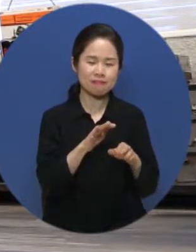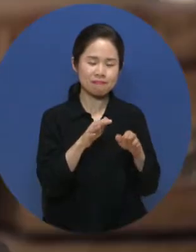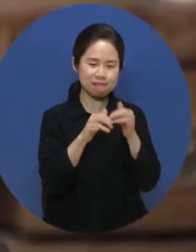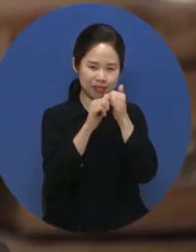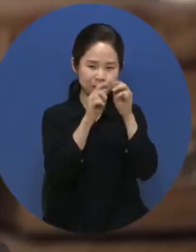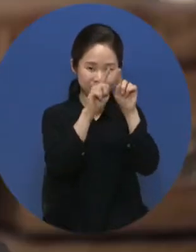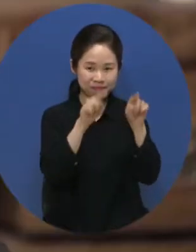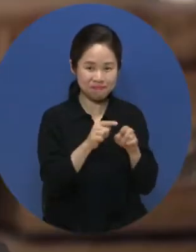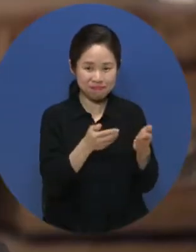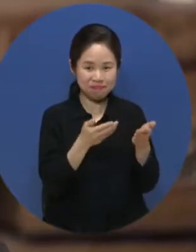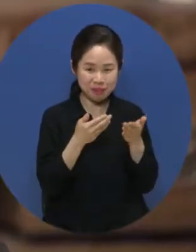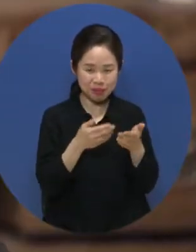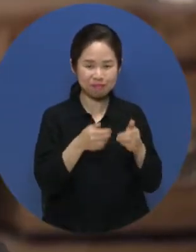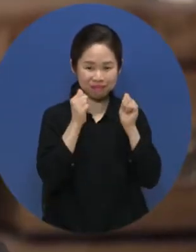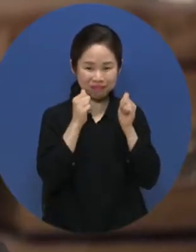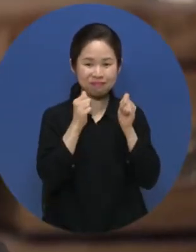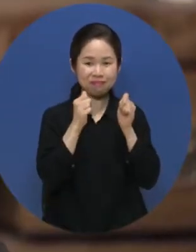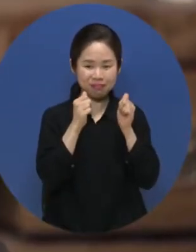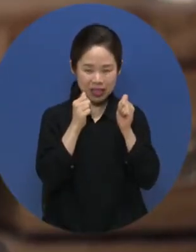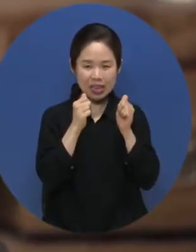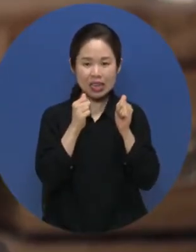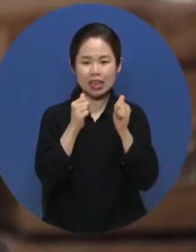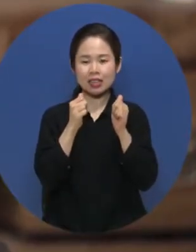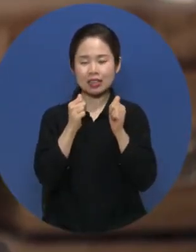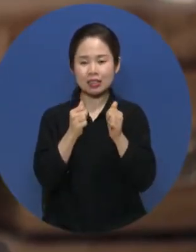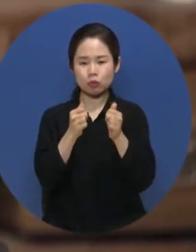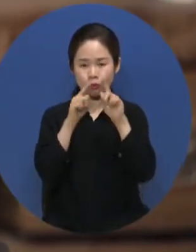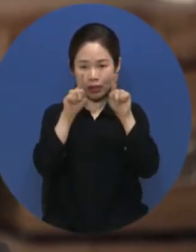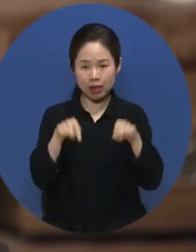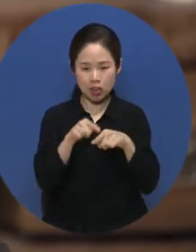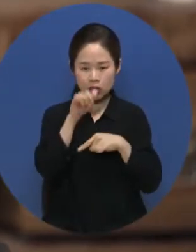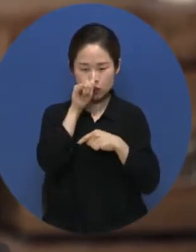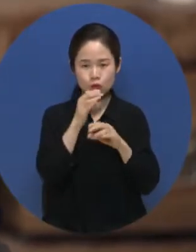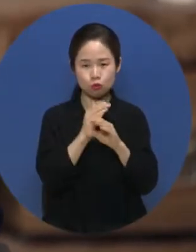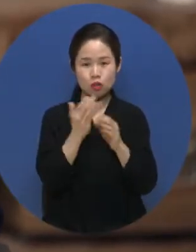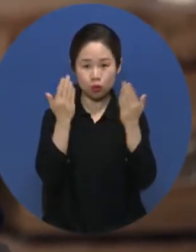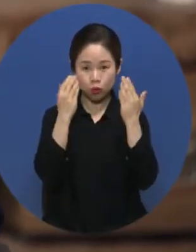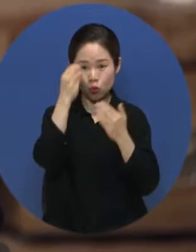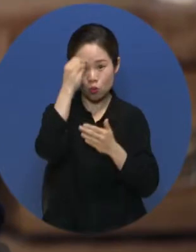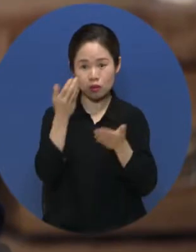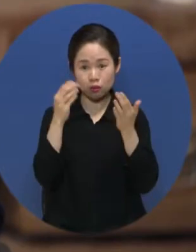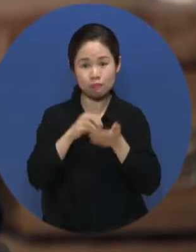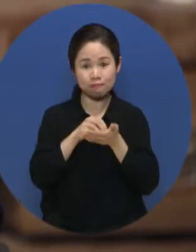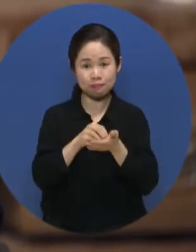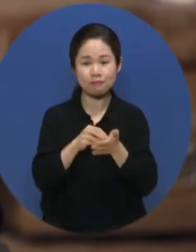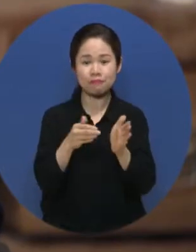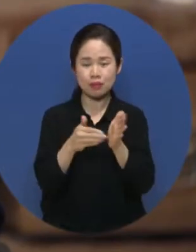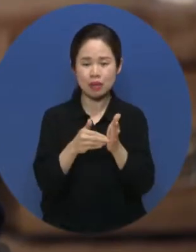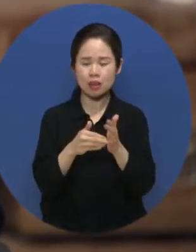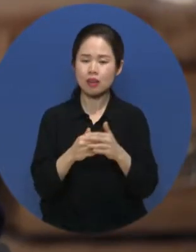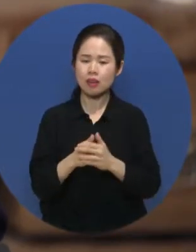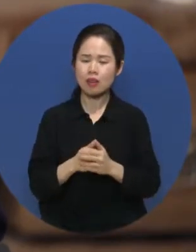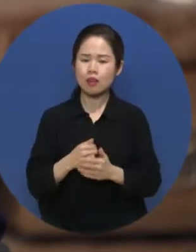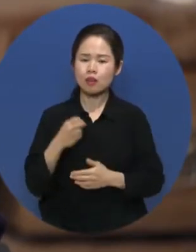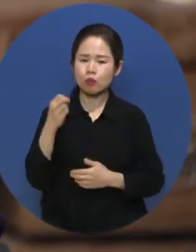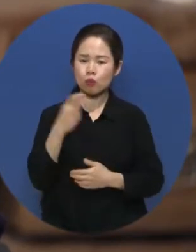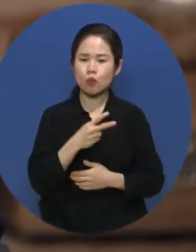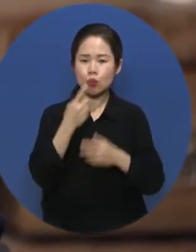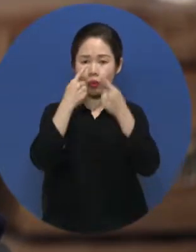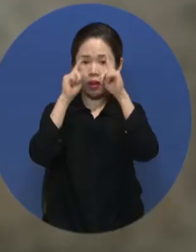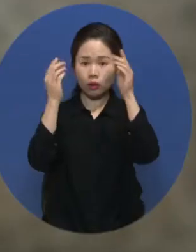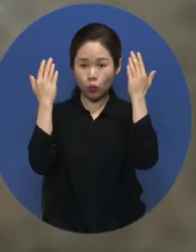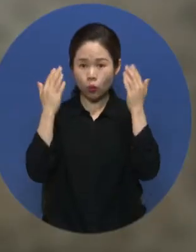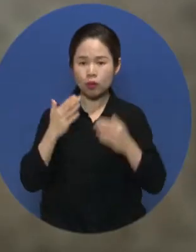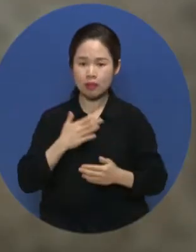거잖아요. 중학교에 또 입학을 할 수 있었죠. 고등학교도 진학을 했고, 대학교도 마찬가지였어요. 대학교도 제가 갈 수 있는 학교를 찾아서